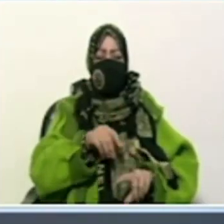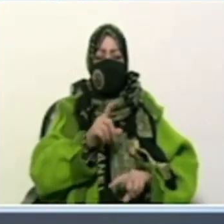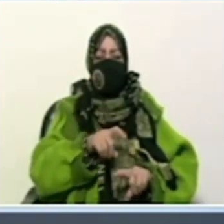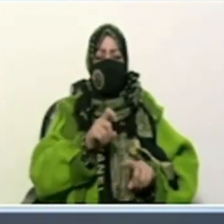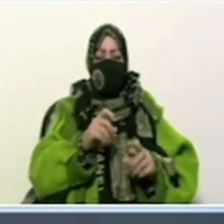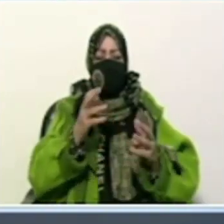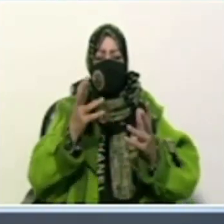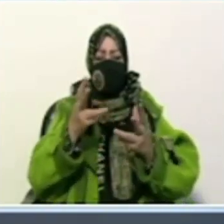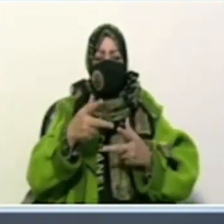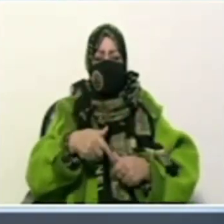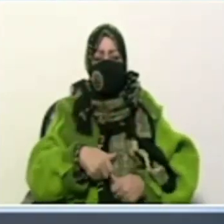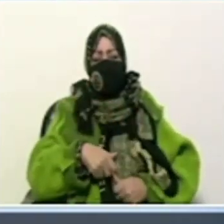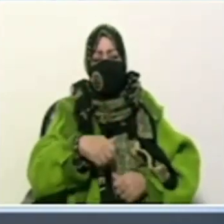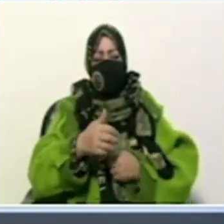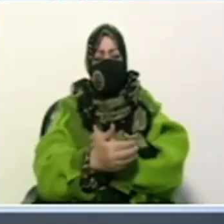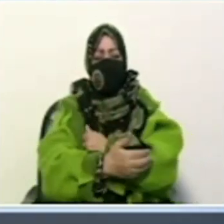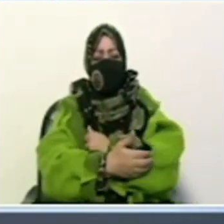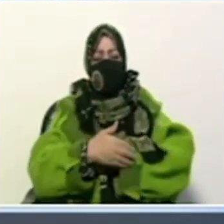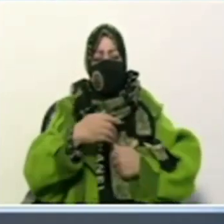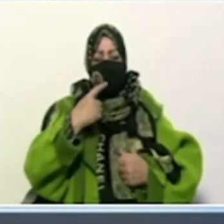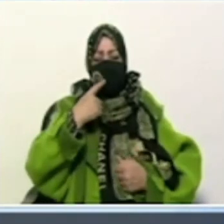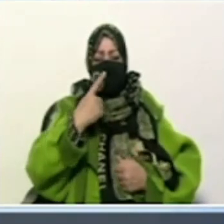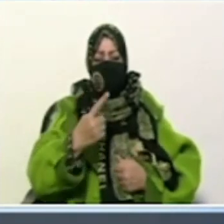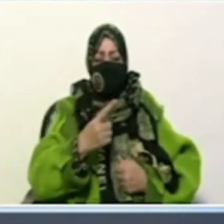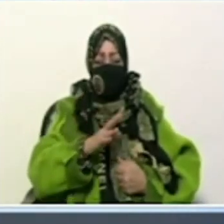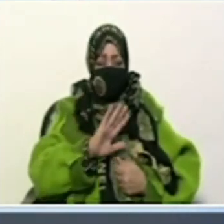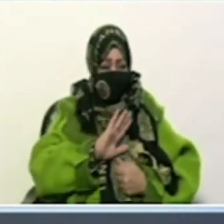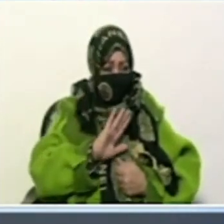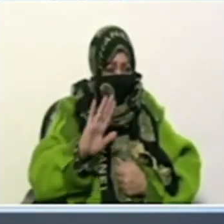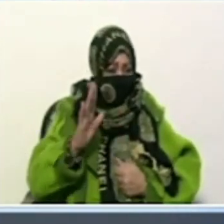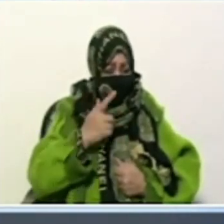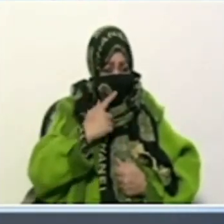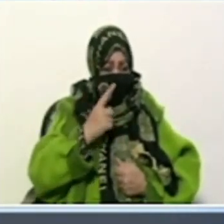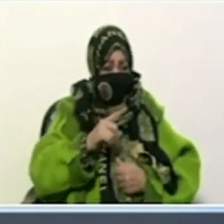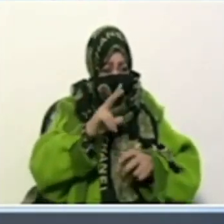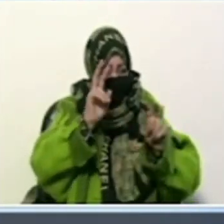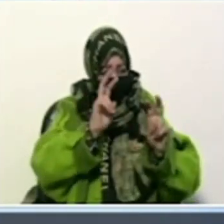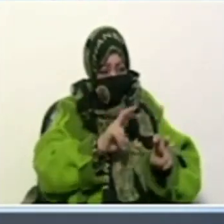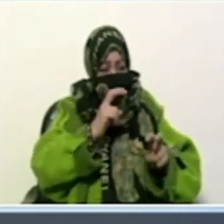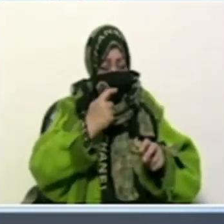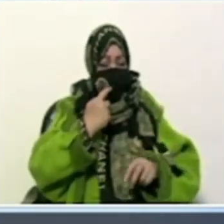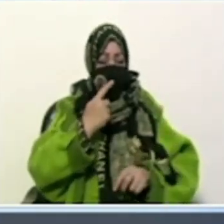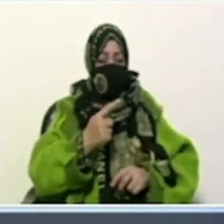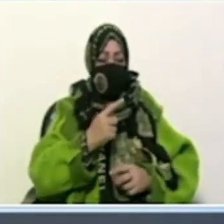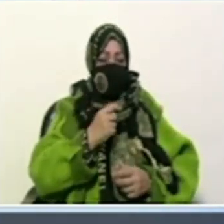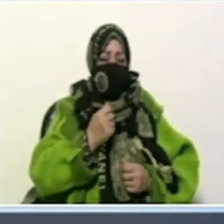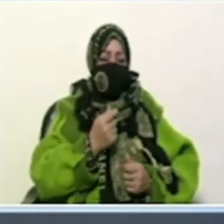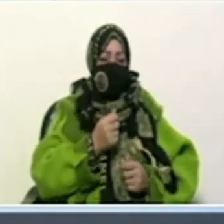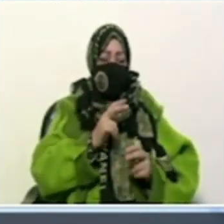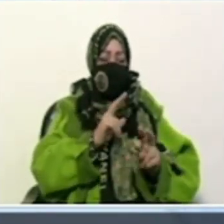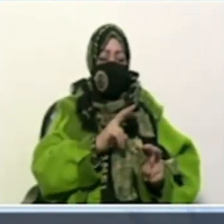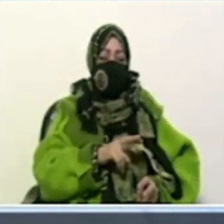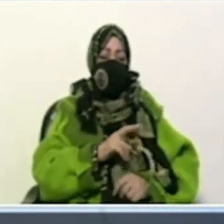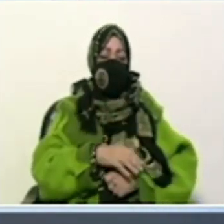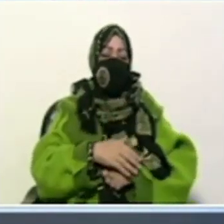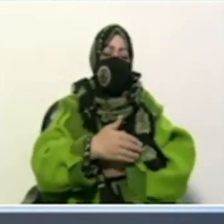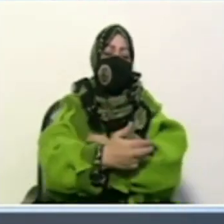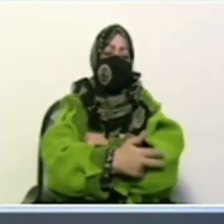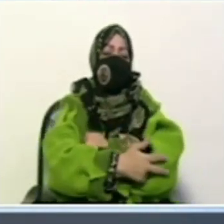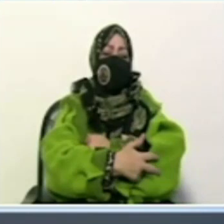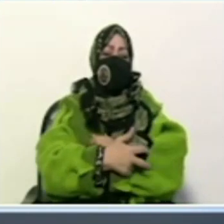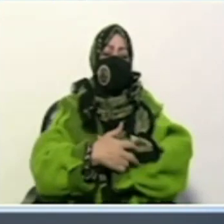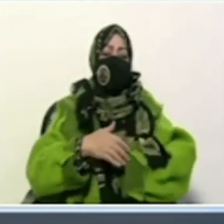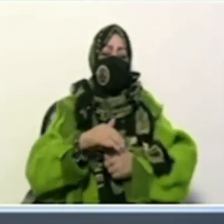الكامل أخرجت الزكاة. والنصاب الآن تقريبا 25,000 ومعها تقريبا 26 إلا